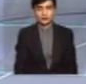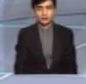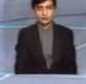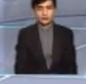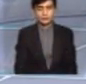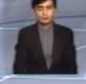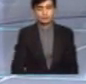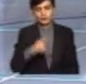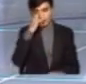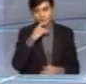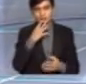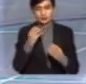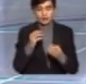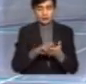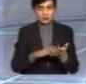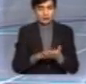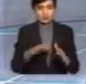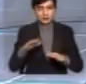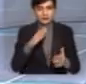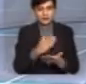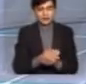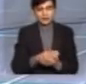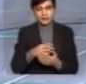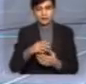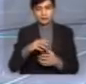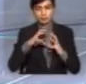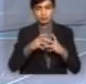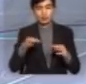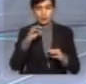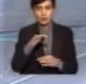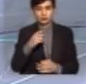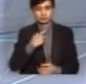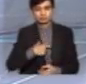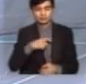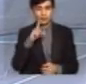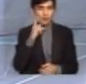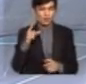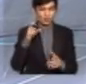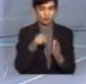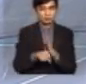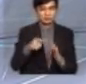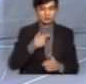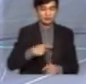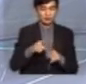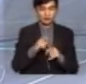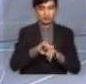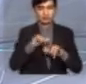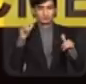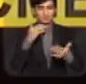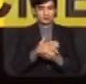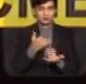казахстан все еще занимает лидирующее место в мире по подростковому суициду и наблюдается тенденция к росту